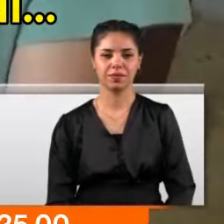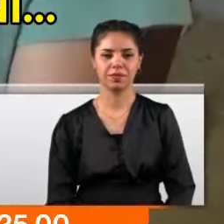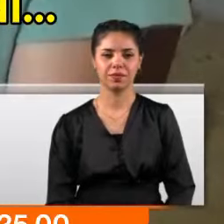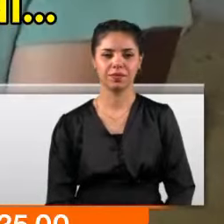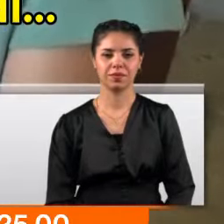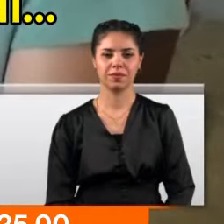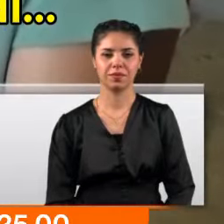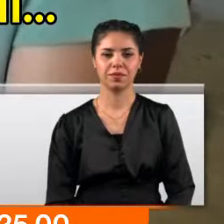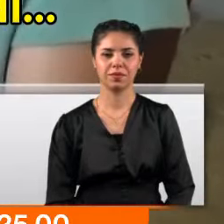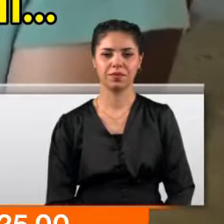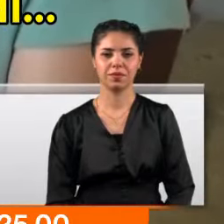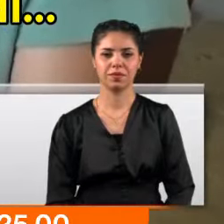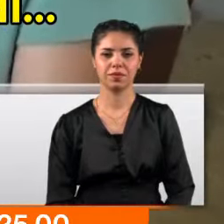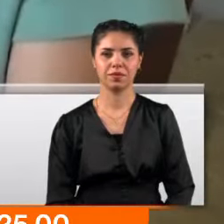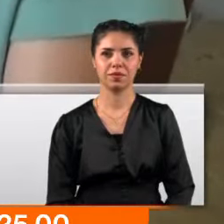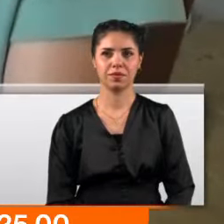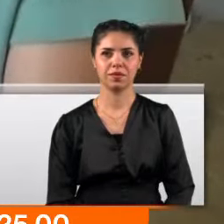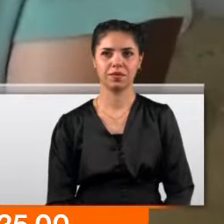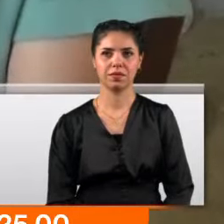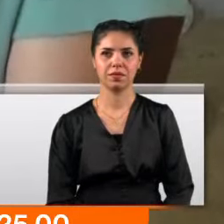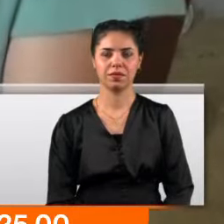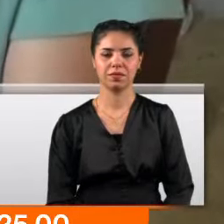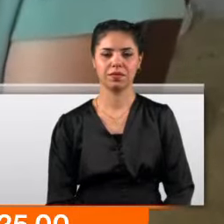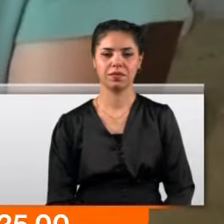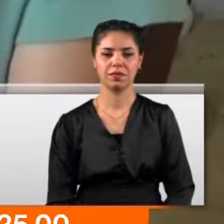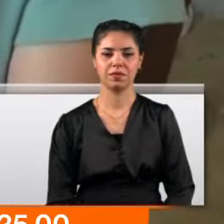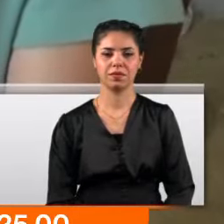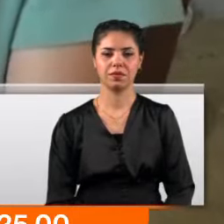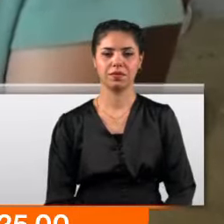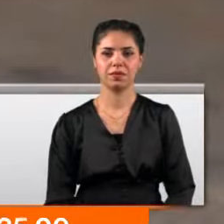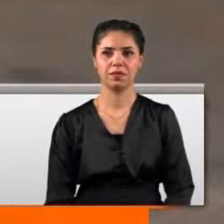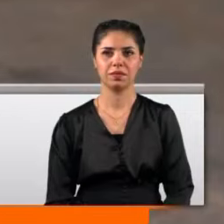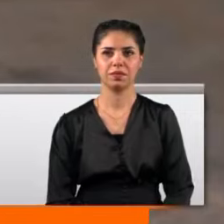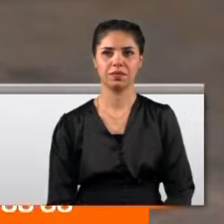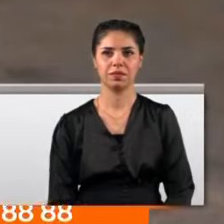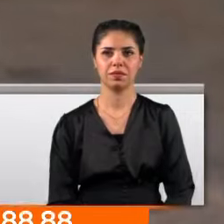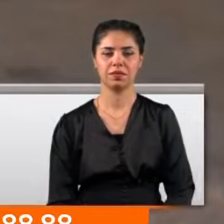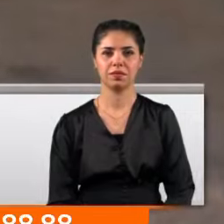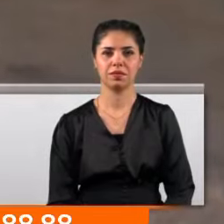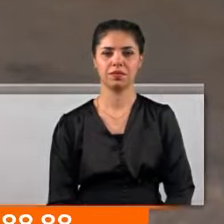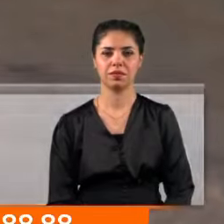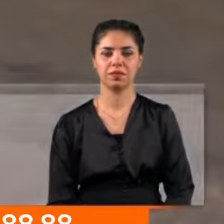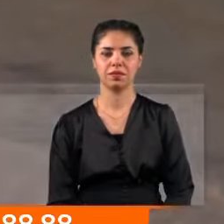istiyorum. Beni iyi okullarda okutmalarını istiyorum. Kendimi geliştirmek istiyorum.